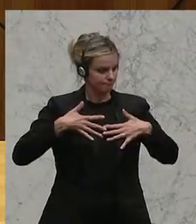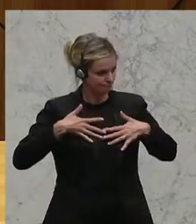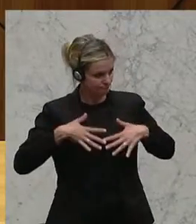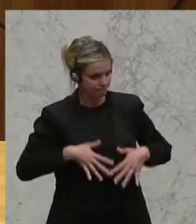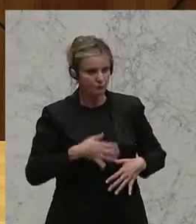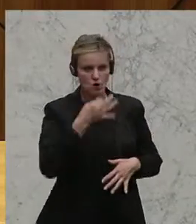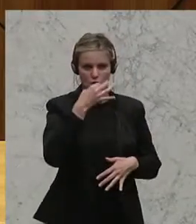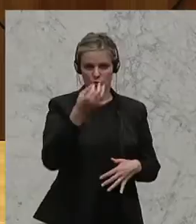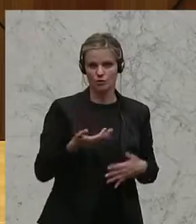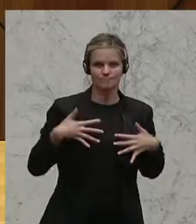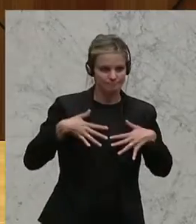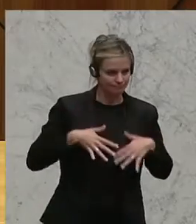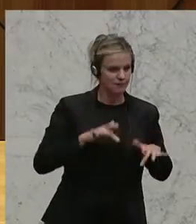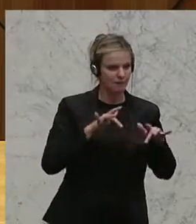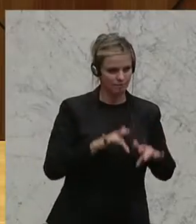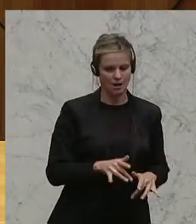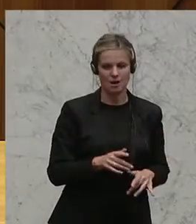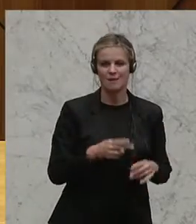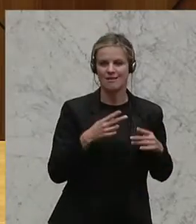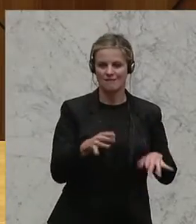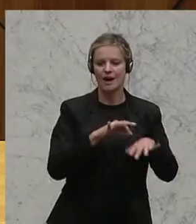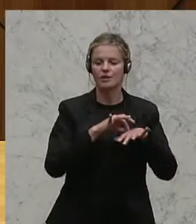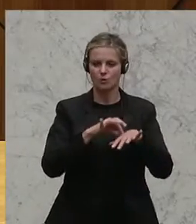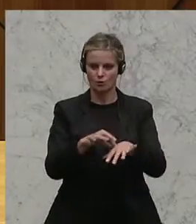erworben haben, in den weiterführenden